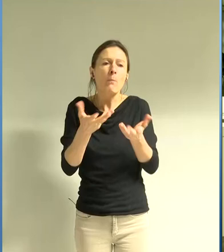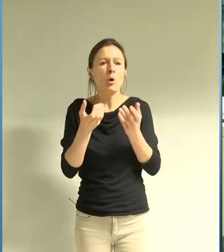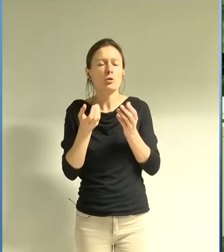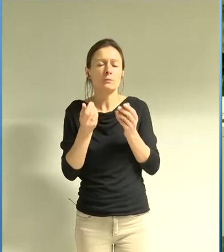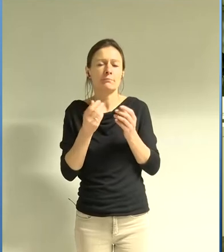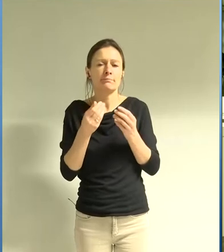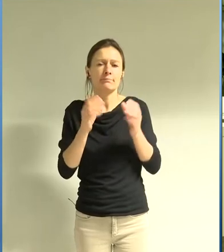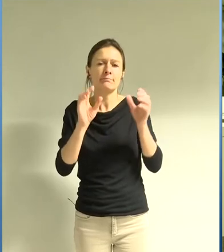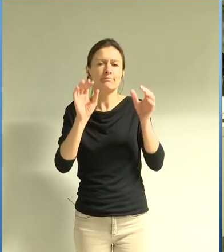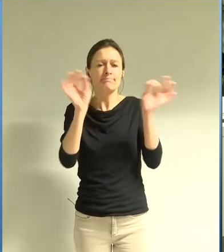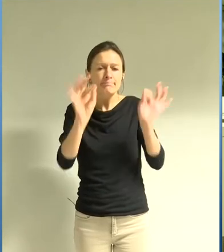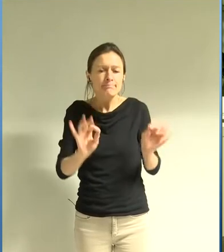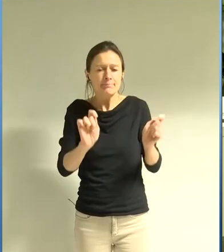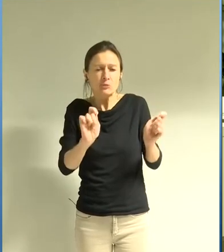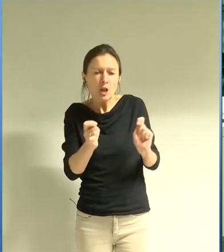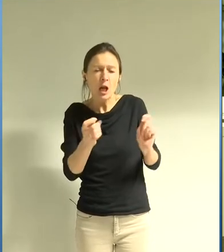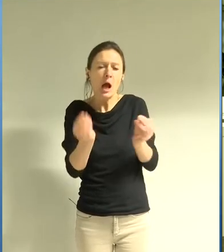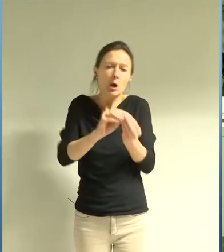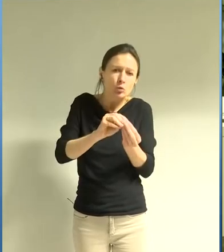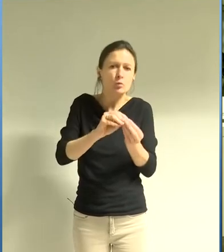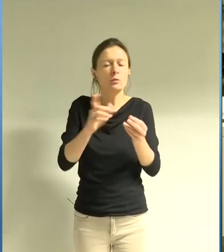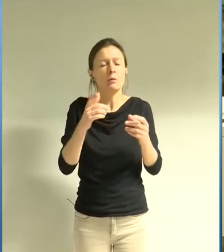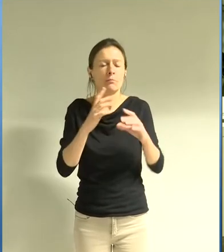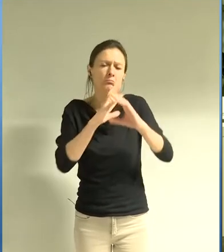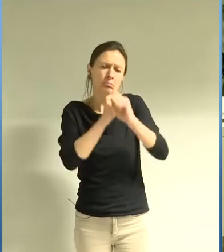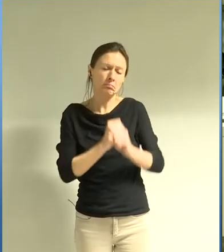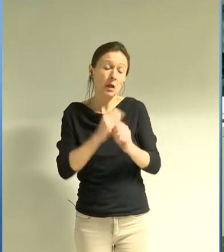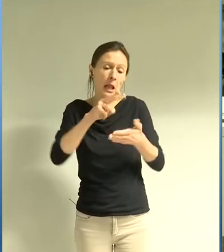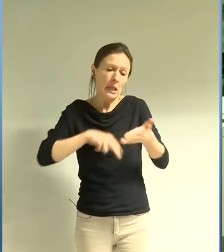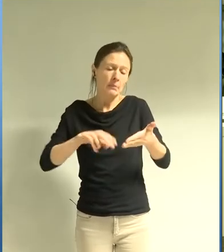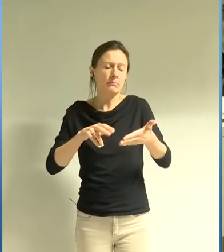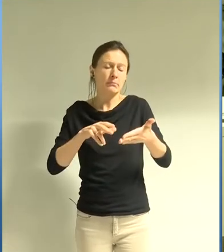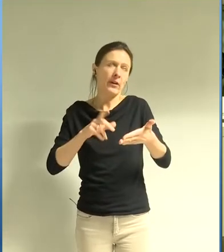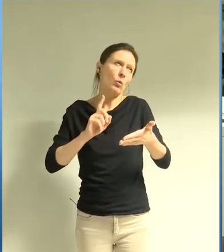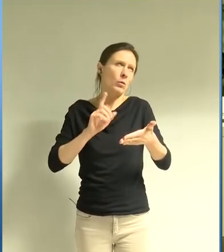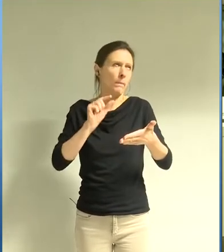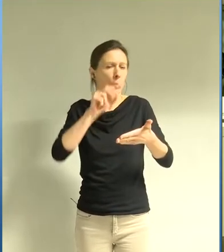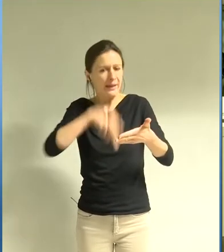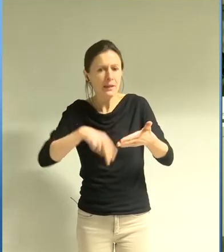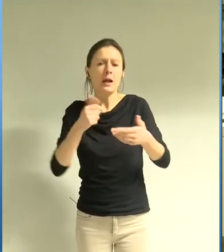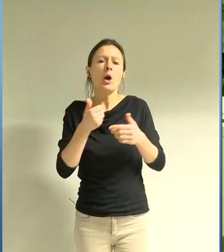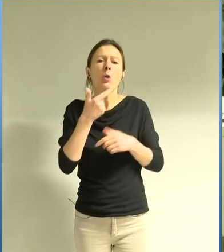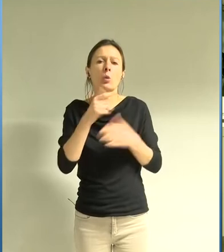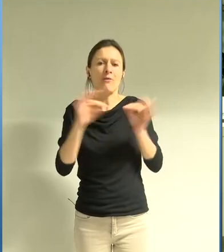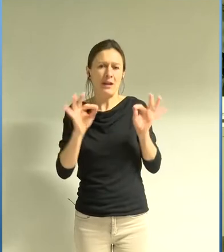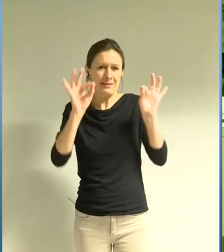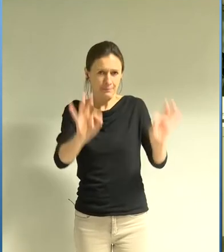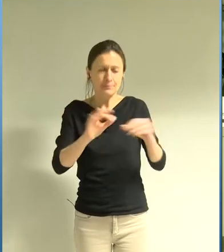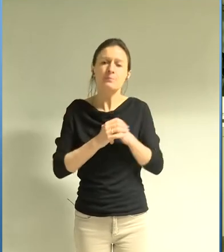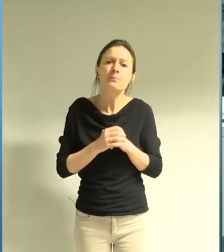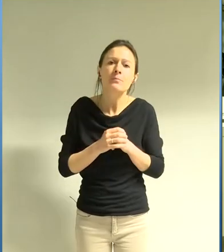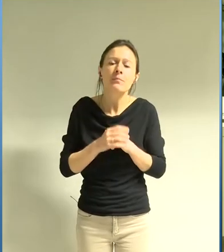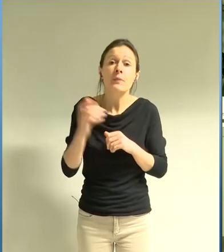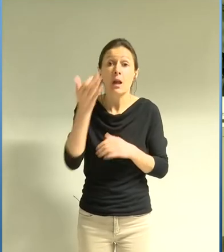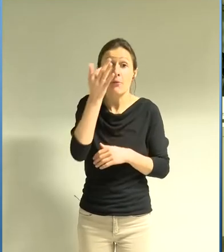résumer rapidement et peut-être pas trop les lire et encore que il s'agissait d' ajouter les deux phrases suivantes considérant que la phrase la france